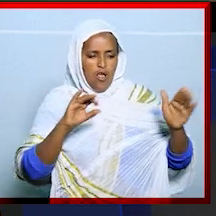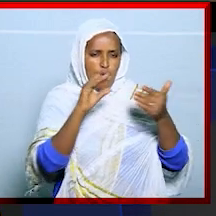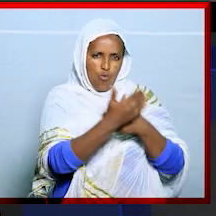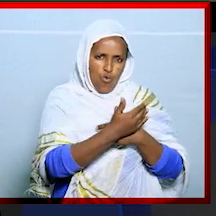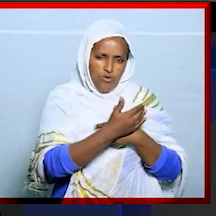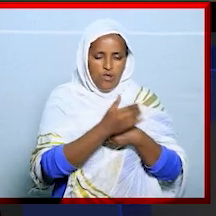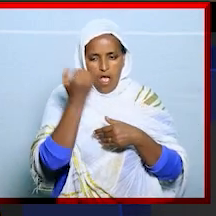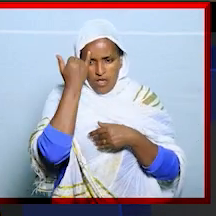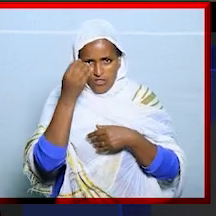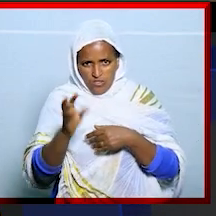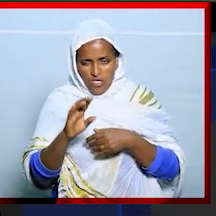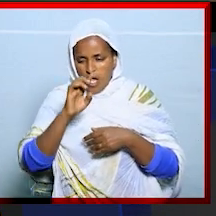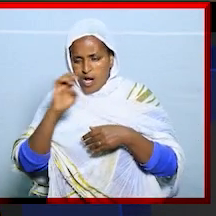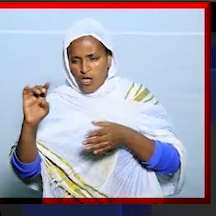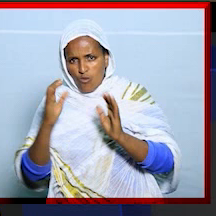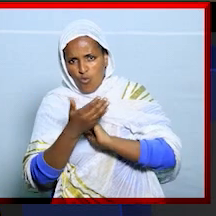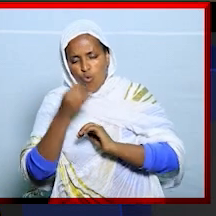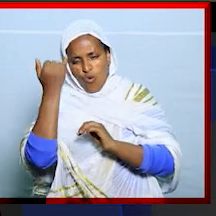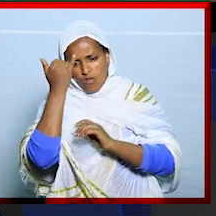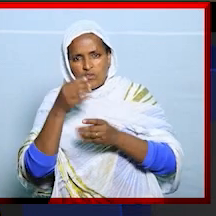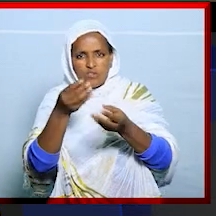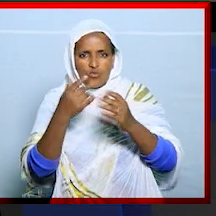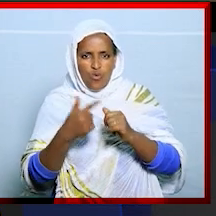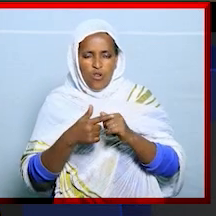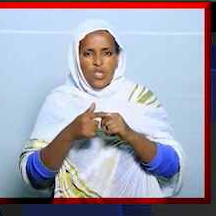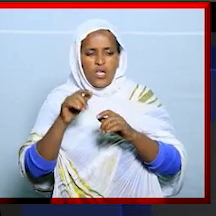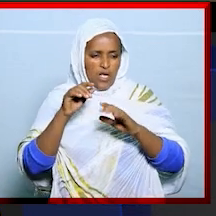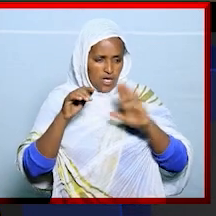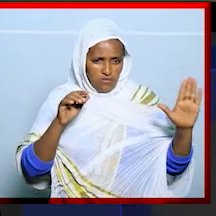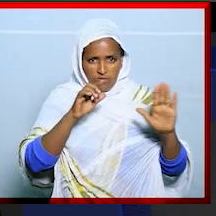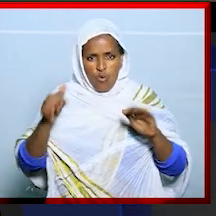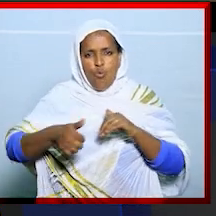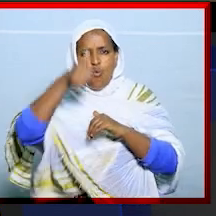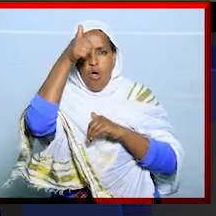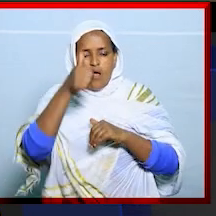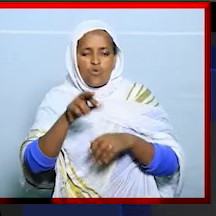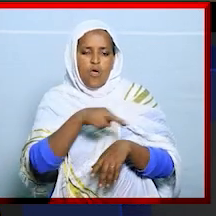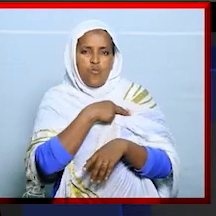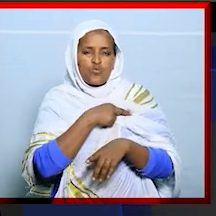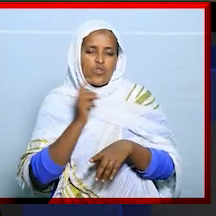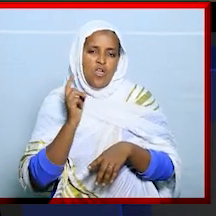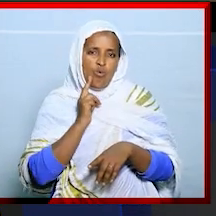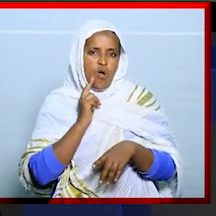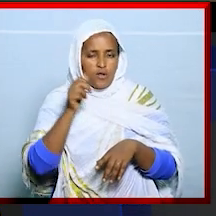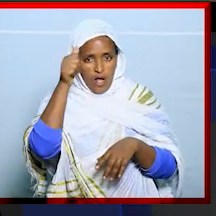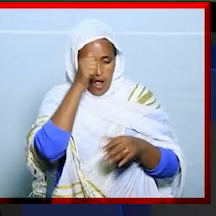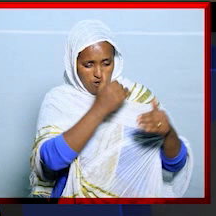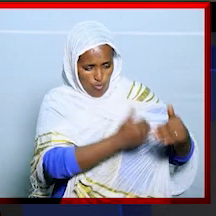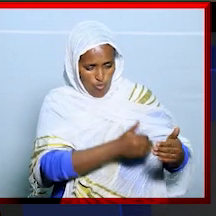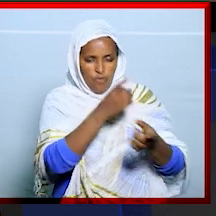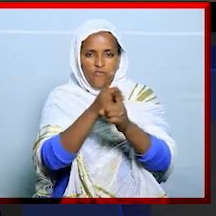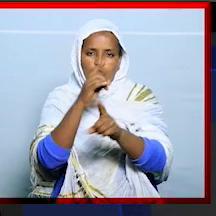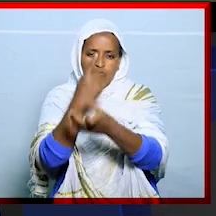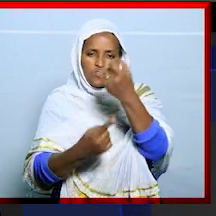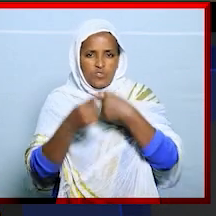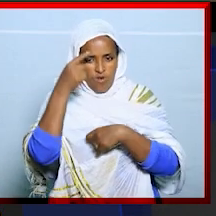ሊቃውንት ከግራው ቢሆን ብለው ብይን ሰጥተዋል፣ ከቀኝ ቢሆን ብለው ብይን ሰጥተዋል። ከግራውም ይሁን ከቀኝ ዋናው ቁም ነገር ሃይማኖቱ ሔዋን ከአዳም